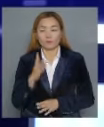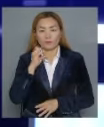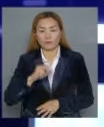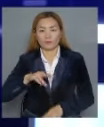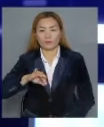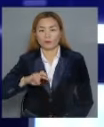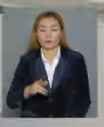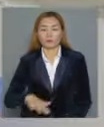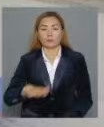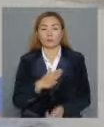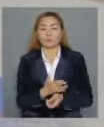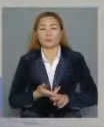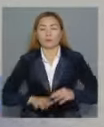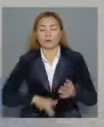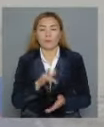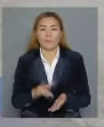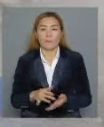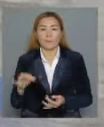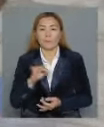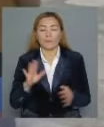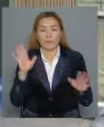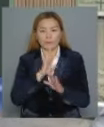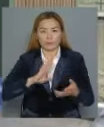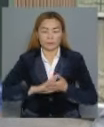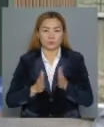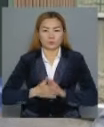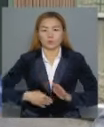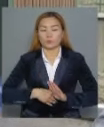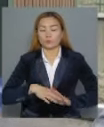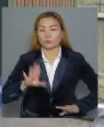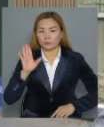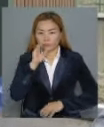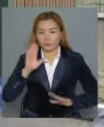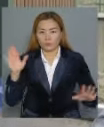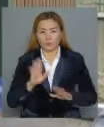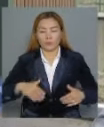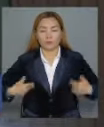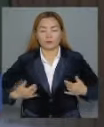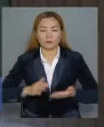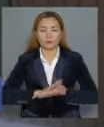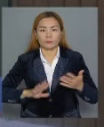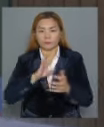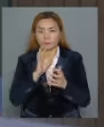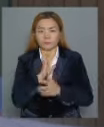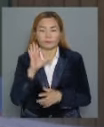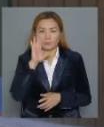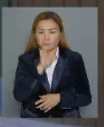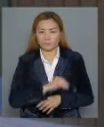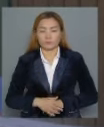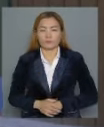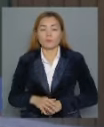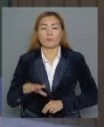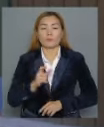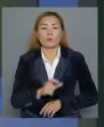ықшам ауданында орналасқан бұл орталық өлкеміздің экологиялық ахуалын жақсартып, қоршаған ортамыздың тазалығын сақтауға жәрдемдеседі.